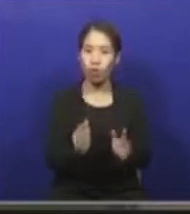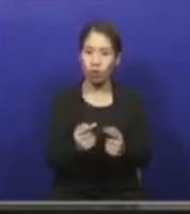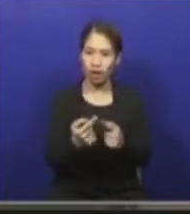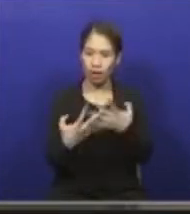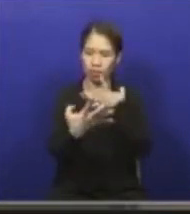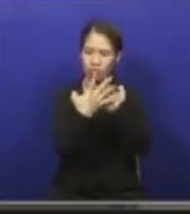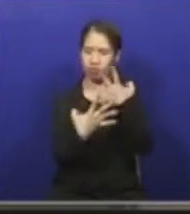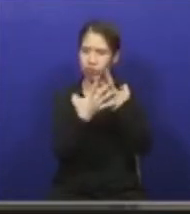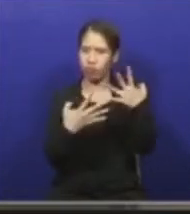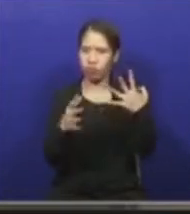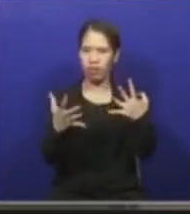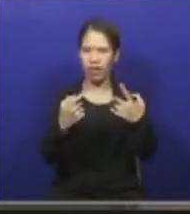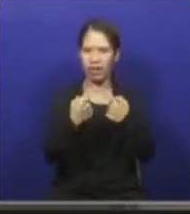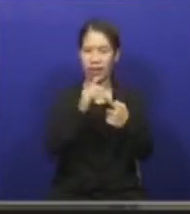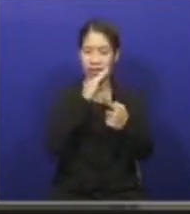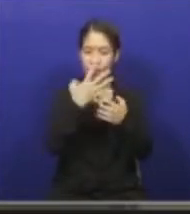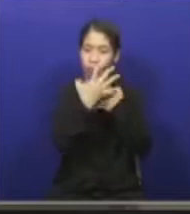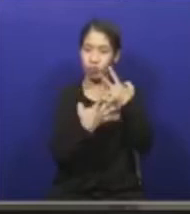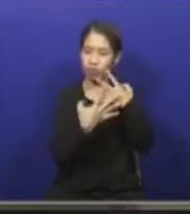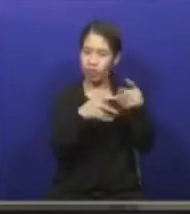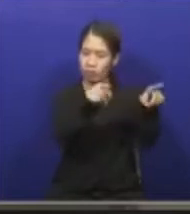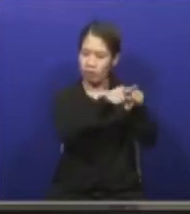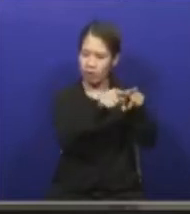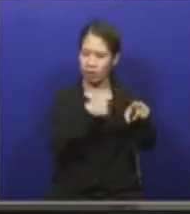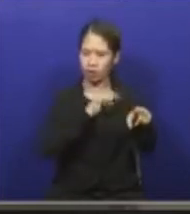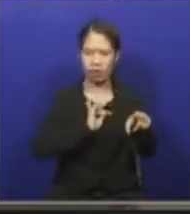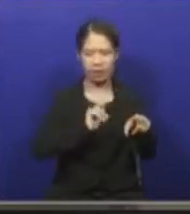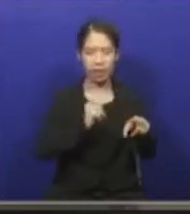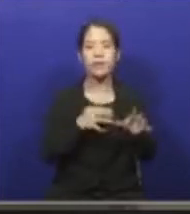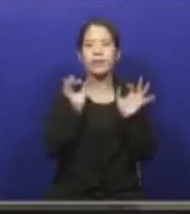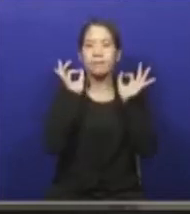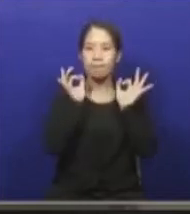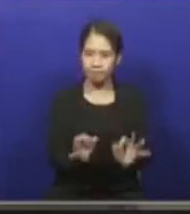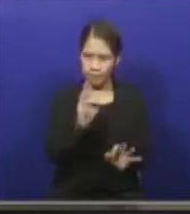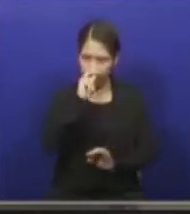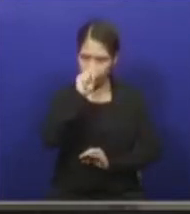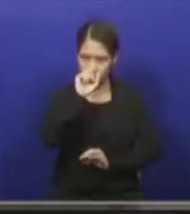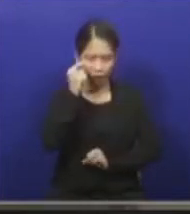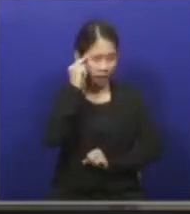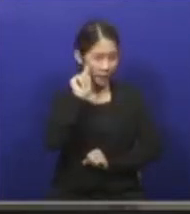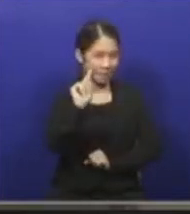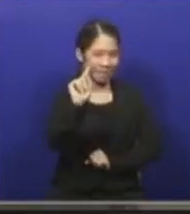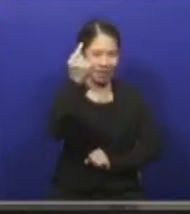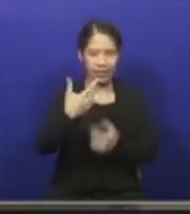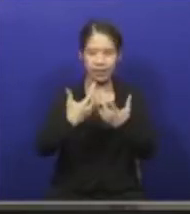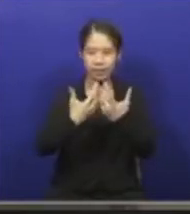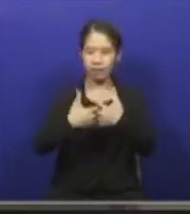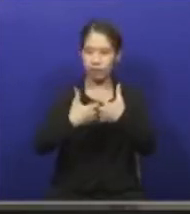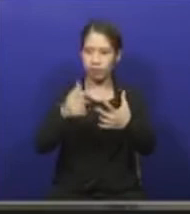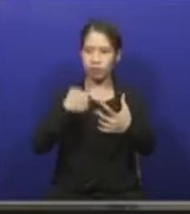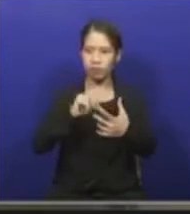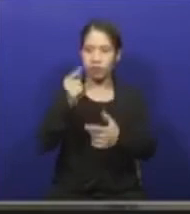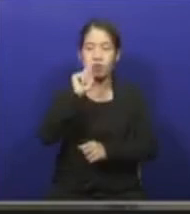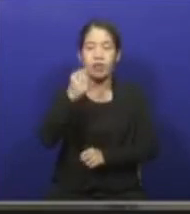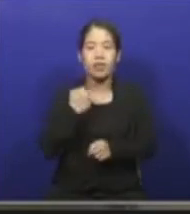มรั้วแบบลุงบานก็คงล้มเหลวไม่เป็นท่าน้องก้าวจึงตัดสินใจลองประดิษฐ์เครื่องมือขึ้นมาชนิดหนึ่งในยุคสมัยนั้นครับที่ท